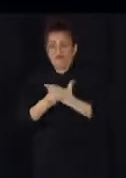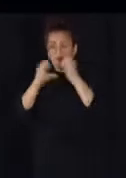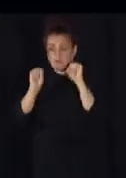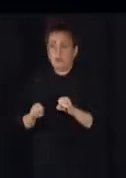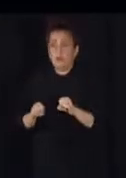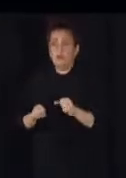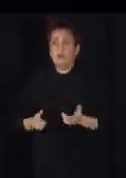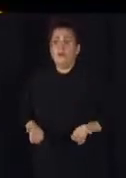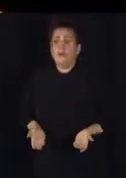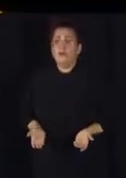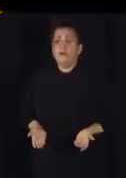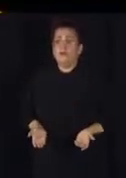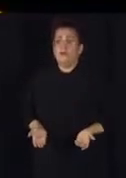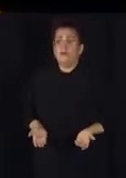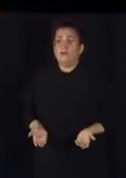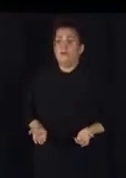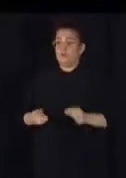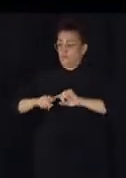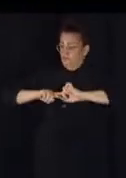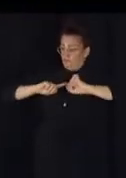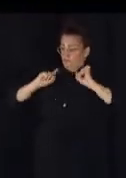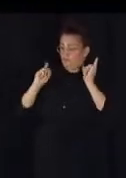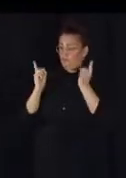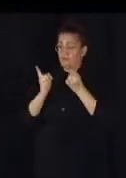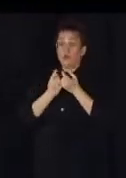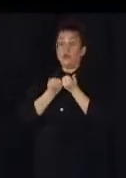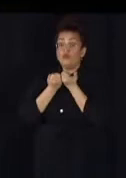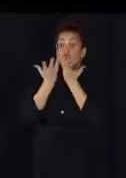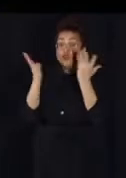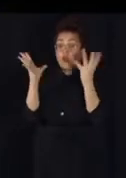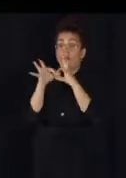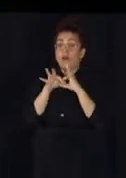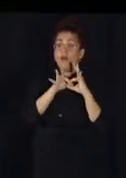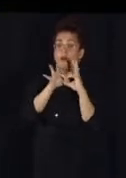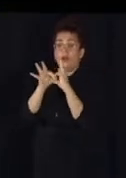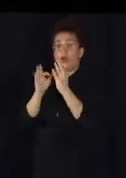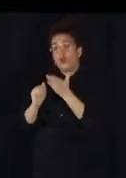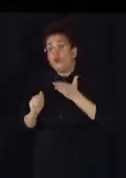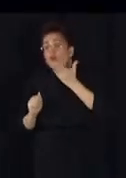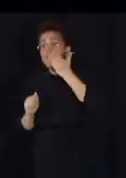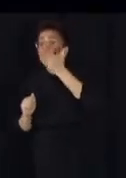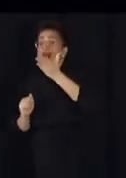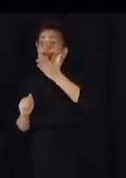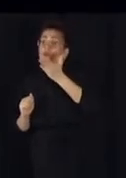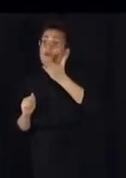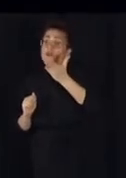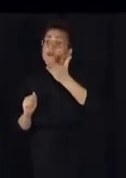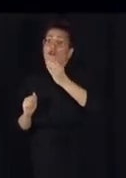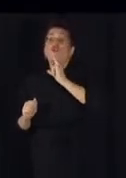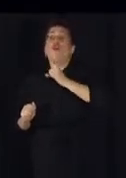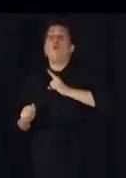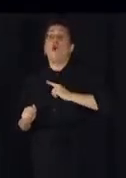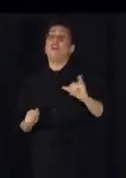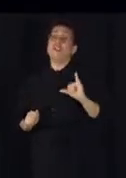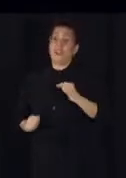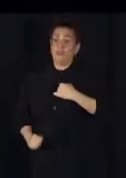Nous sommes, en tant que collectivité, les maîtres de notre propre futur. Il suffit de le vouloir et de s'en donner